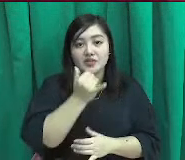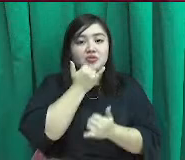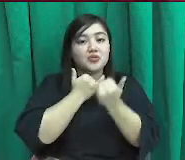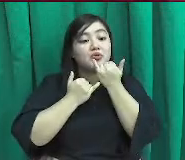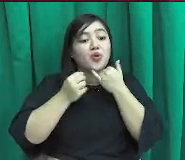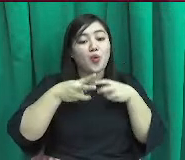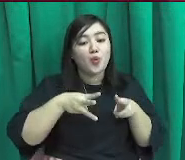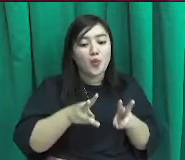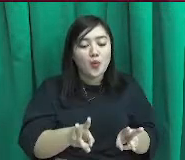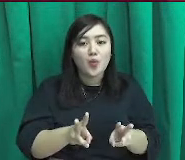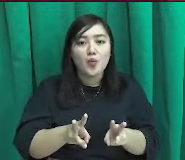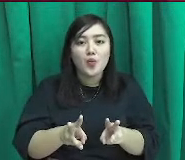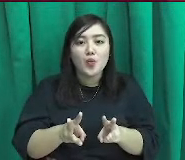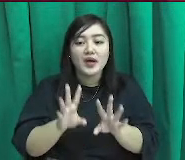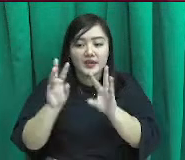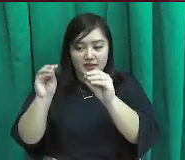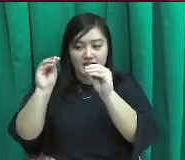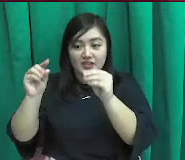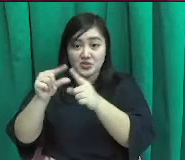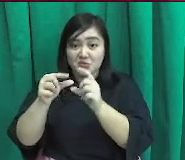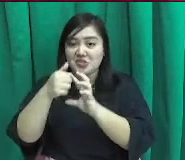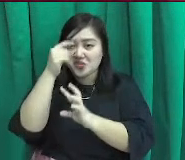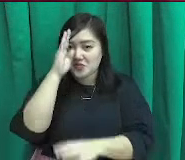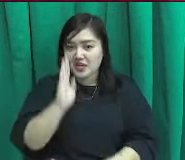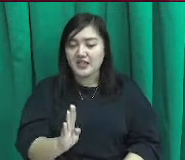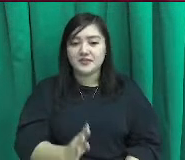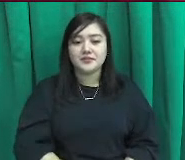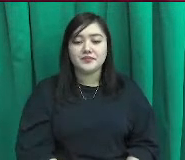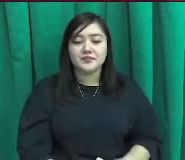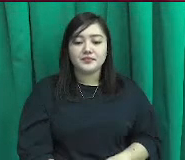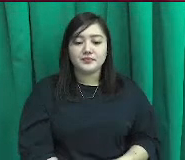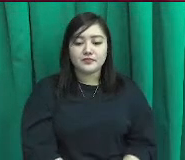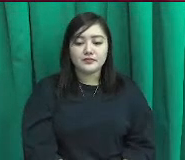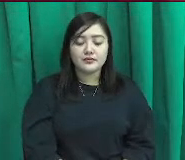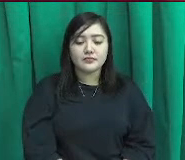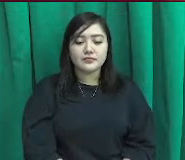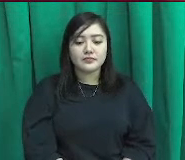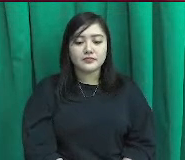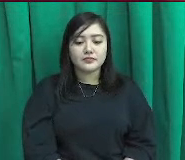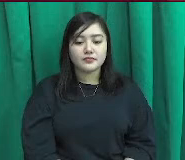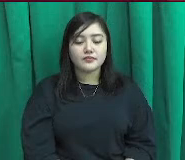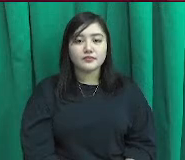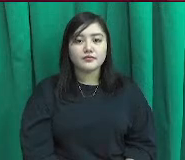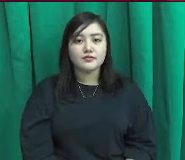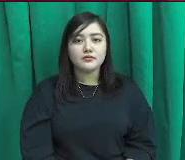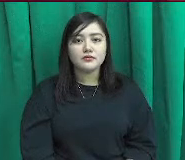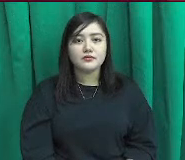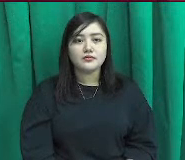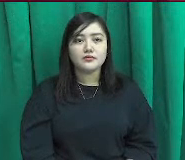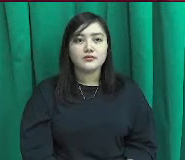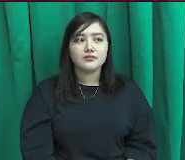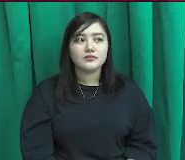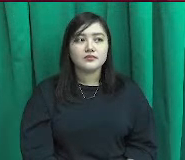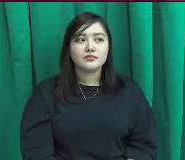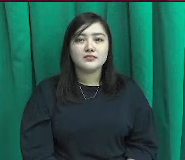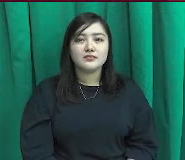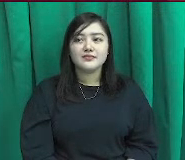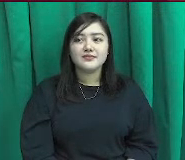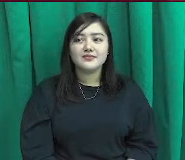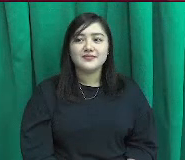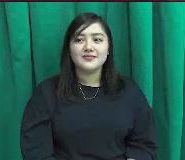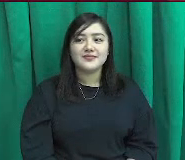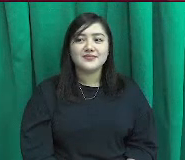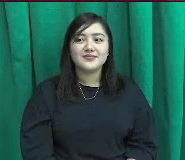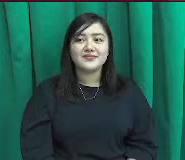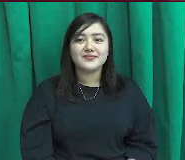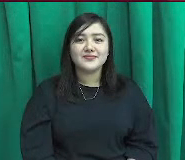lalo na, Sir Noel, nagtatanim ka. Yes! Sir Noel, alam niyo yung mga ganitong bagay. Lahat sa, kaya nga umuwi ka dito, may mga gulay-gulay tayo eh. Di ba, sir? Yes,